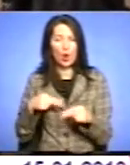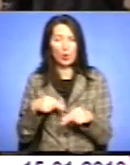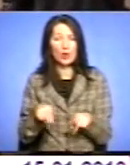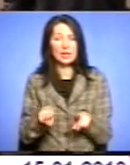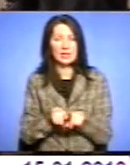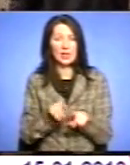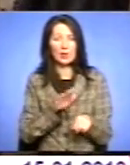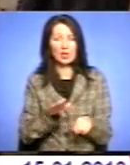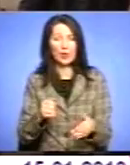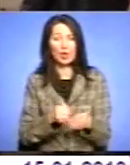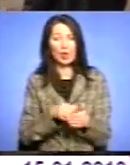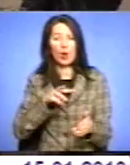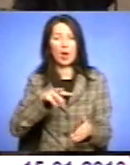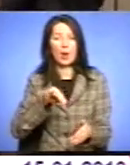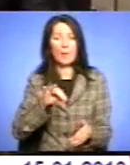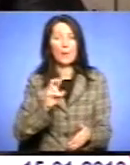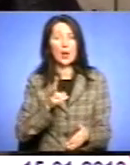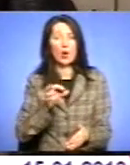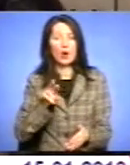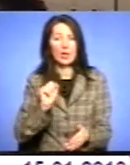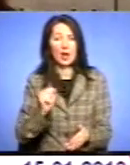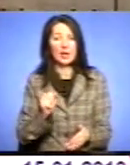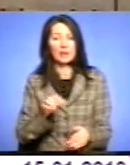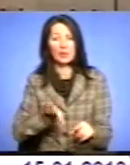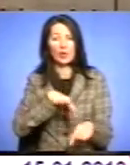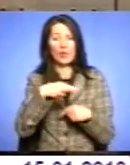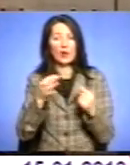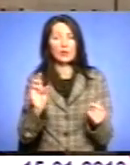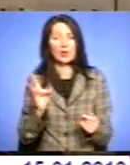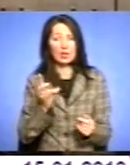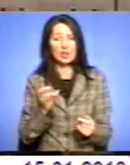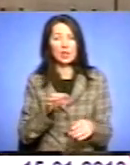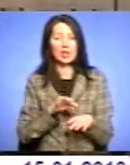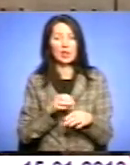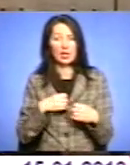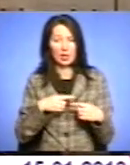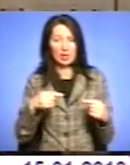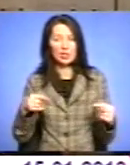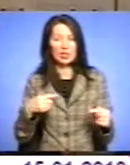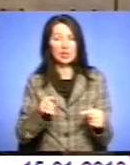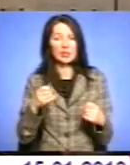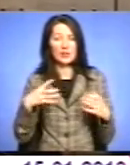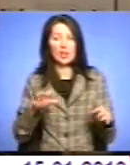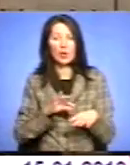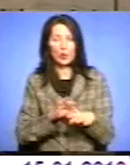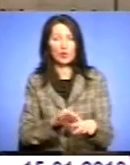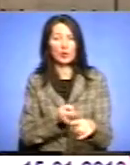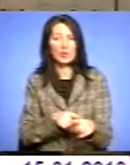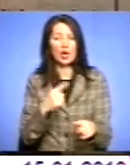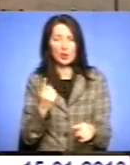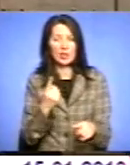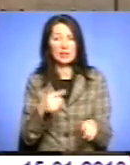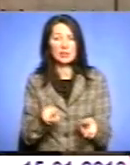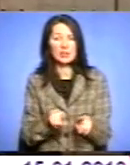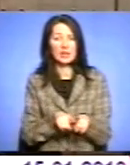до Миколая, і до Вербної неділі, і до інших свят ми проводимо. І це один із, так би